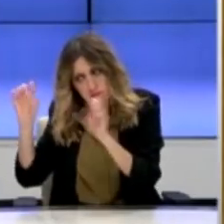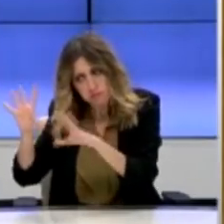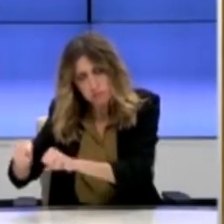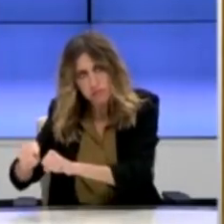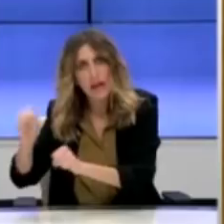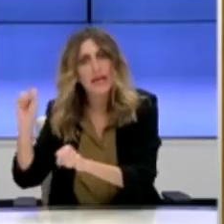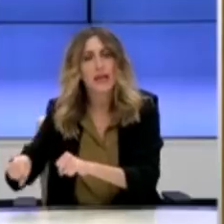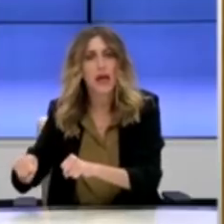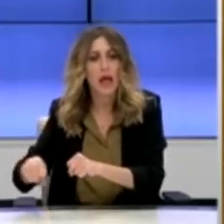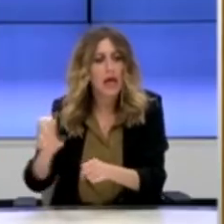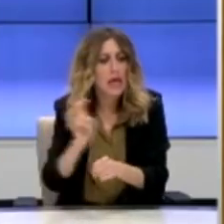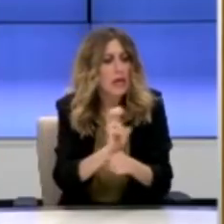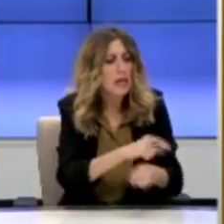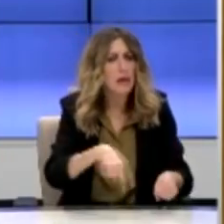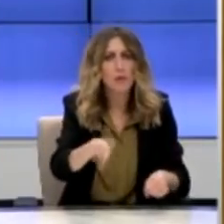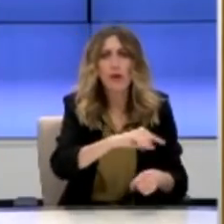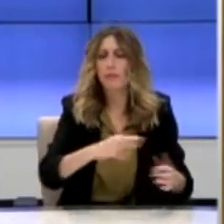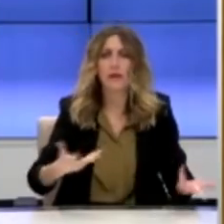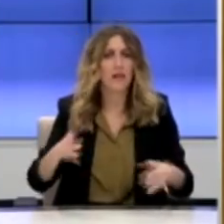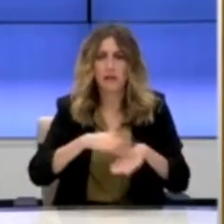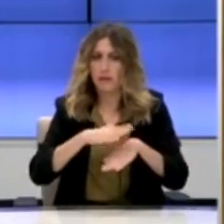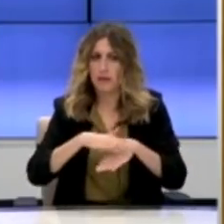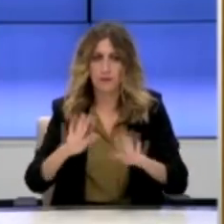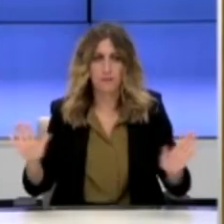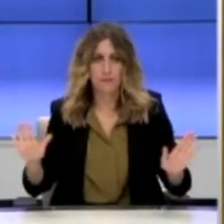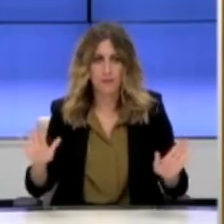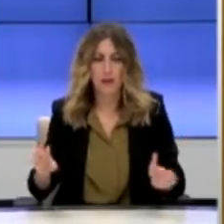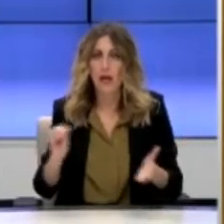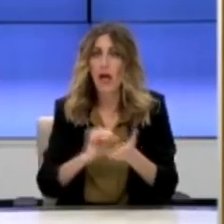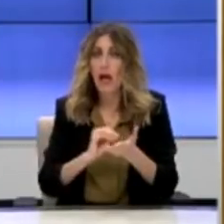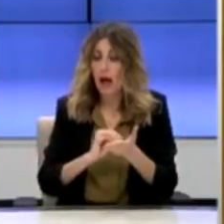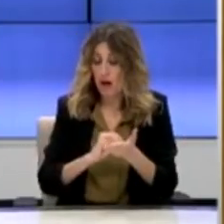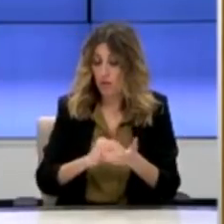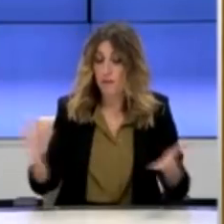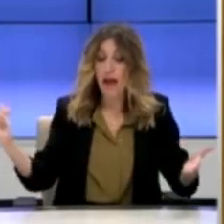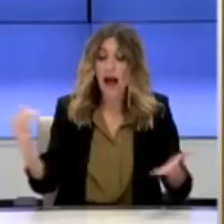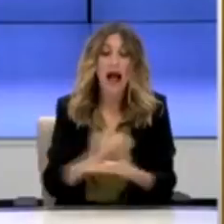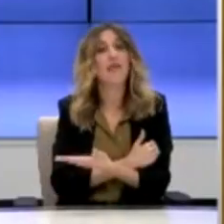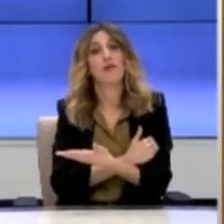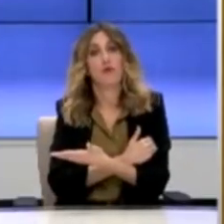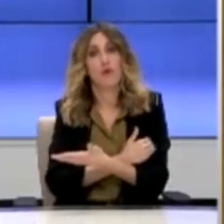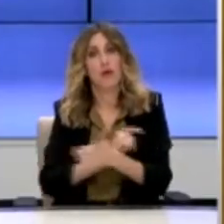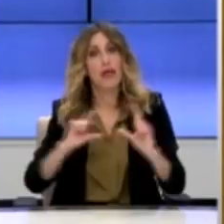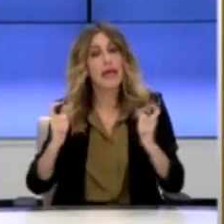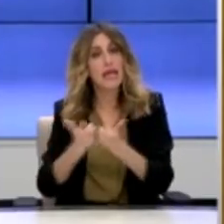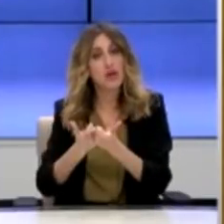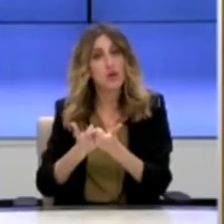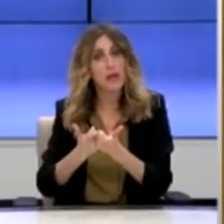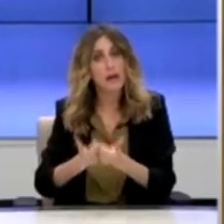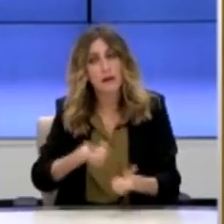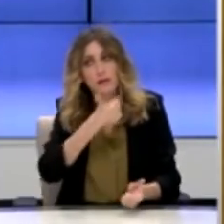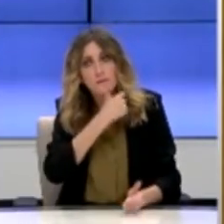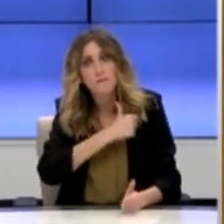αναγκάζονται να δουλεύουν για να τα βγάλουν πέρα αυτοί και οι οικογένειές τους. Είναι παντελώς αντιδραστικό, εκτός από άδικο, να